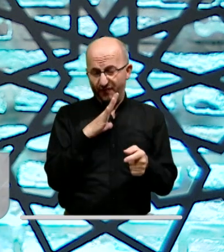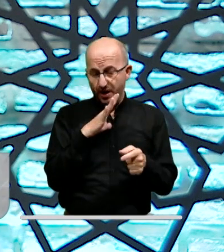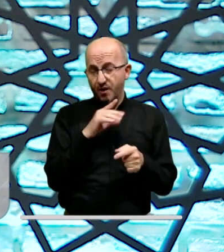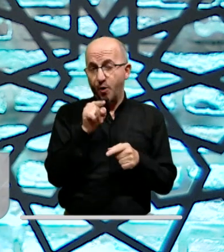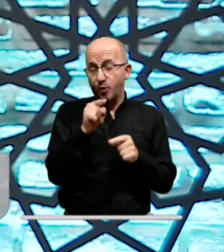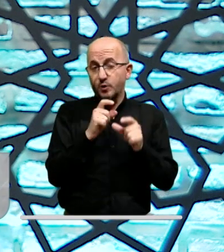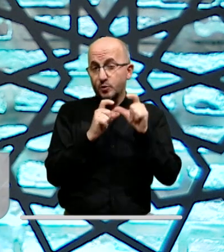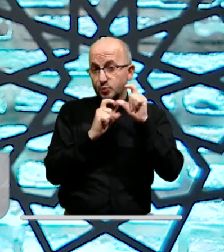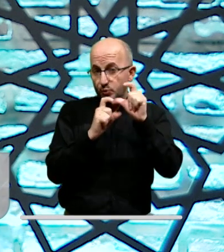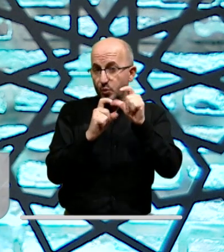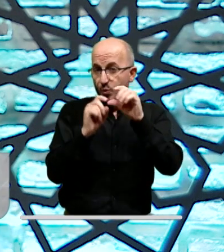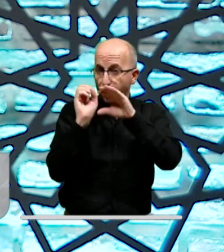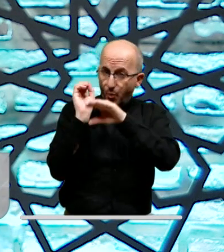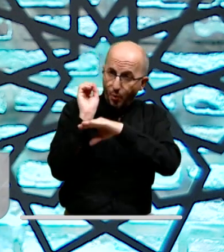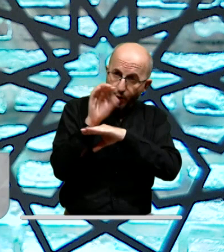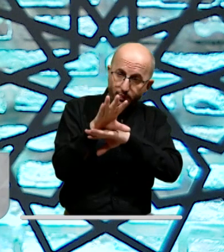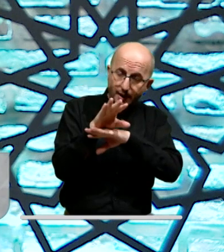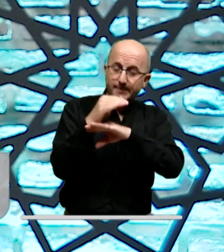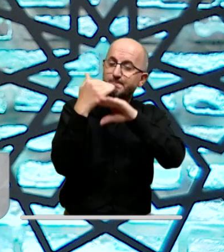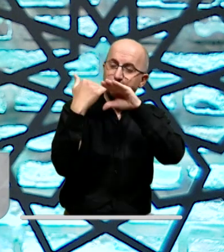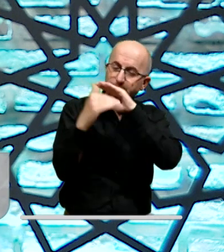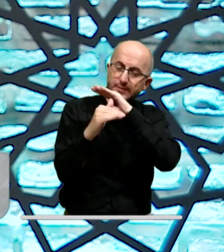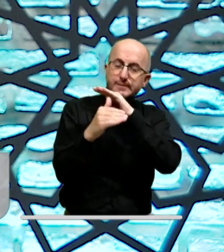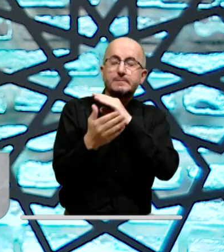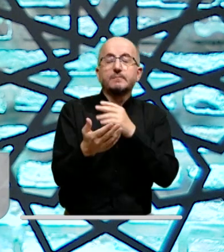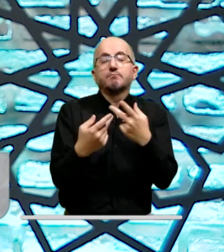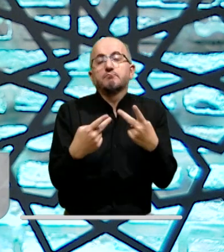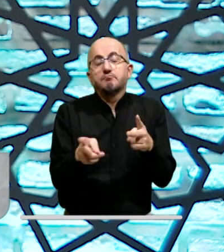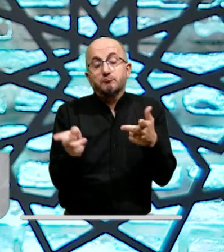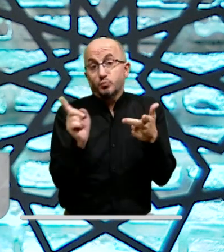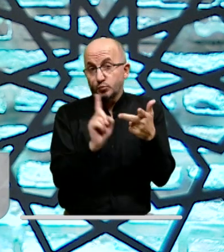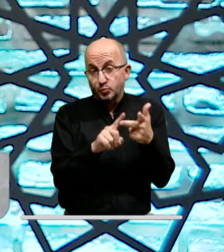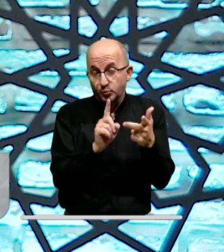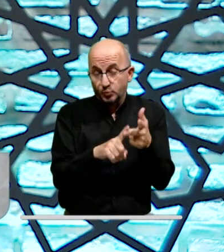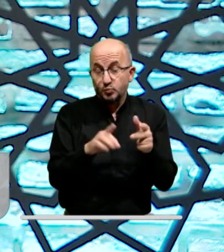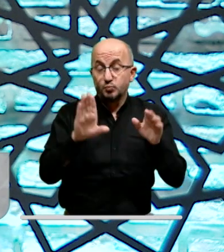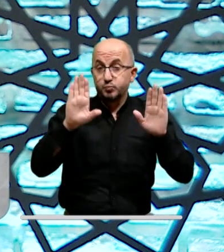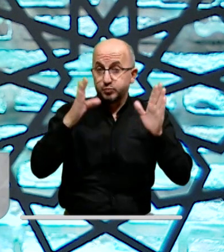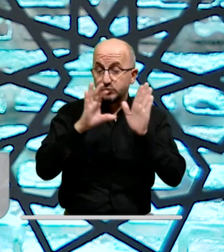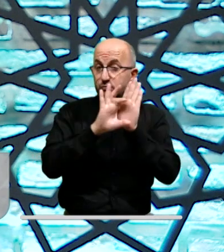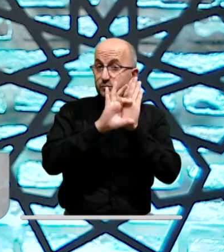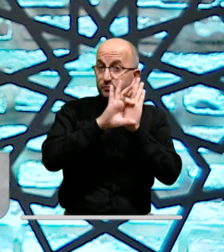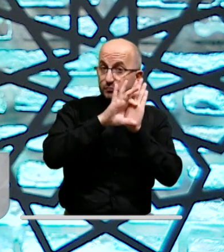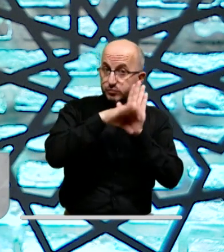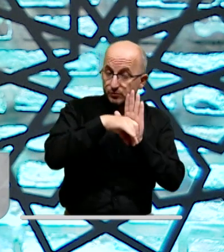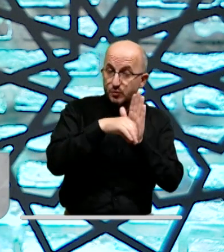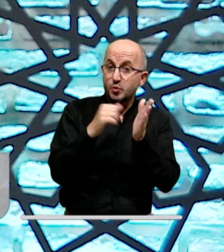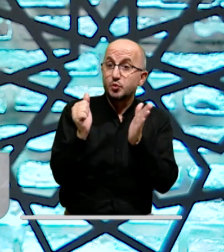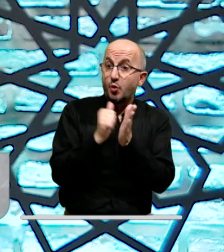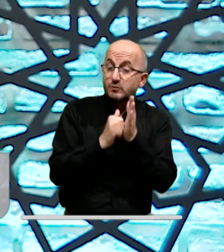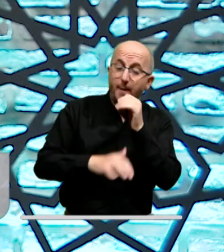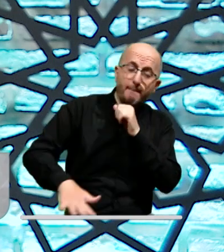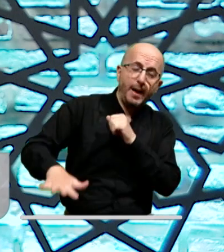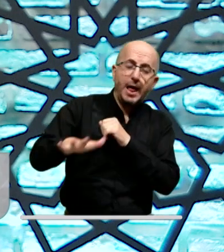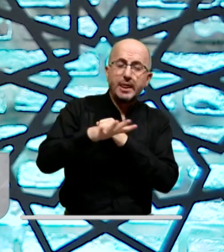diyanetesoralim@diyanet.gov.tr adresini kullanabilirler. Ve sosyal medya üzerinden bağlantı kurmak isteyen, paylaşımlarımızı takip etmek, kendi sosyal